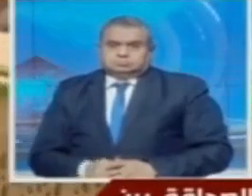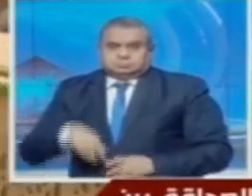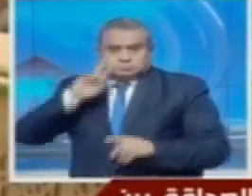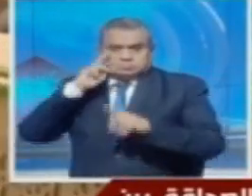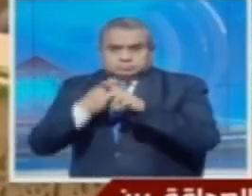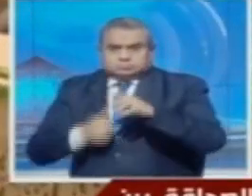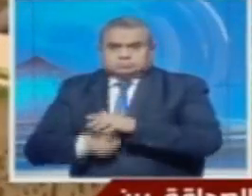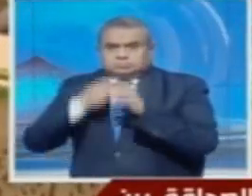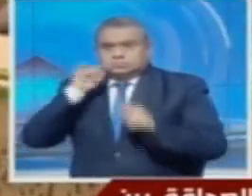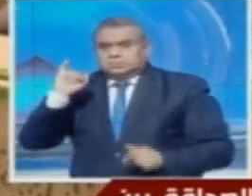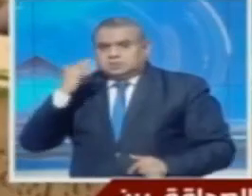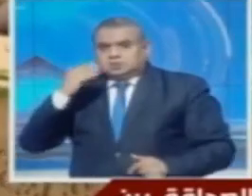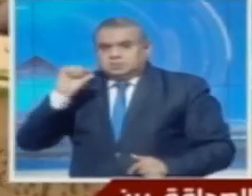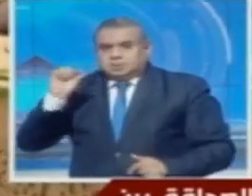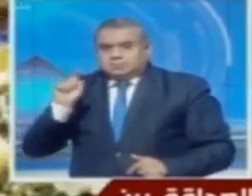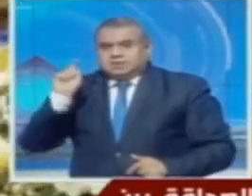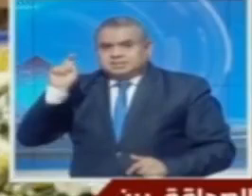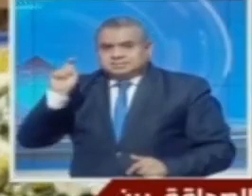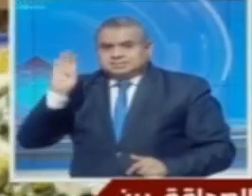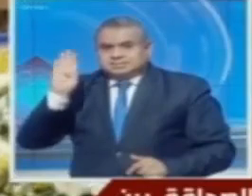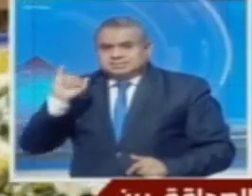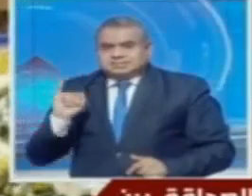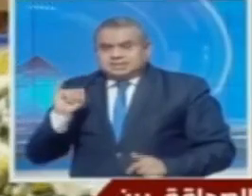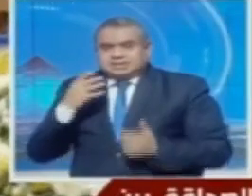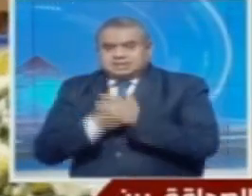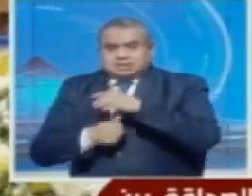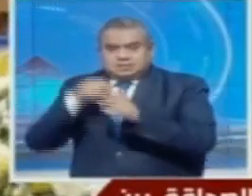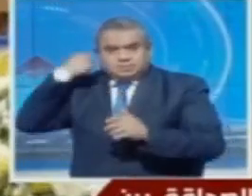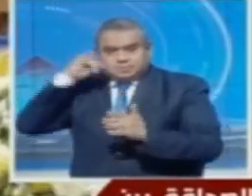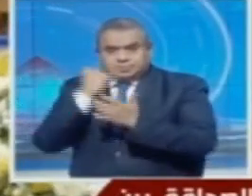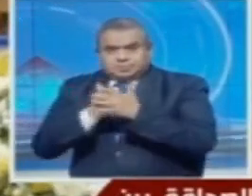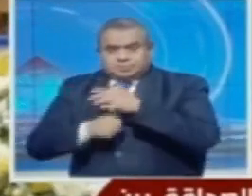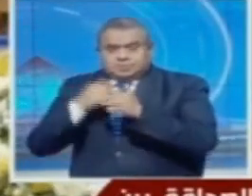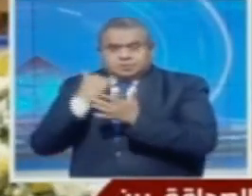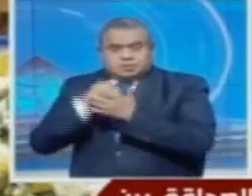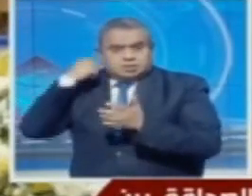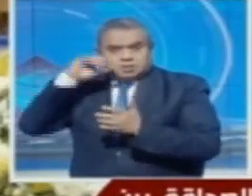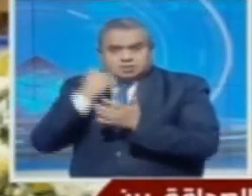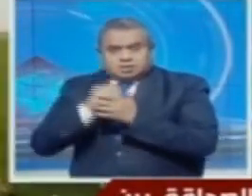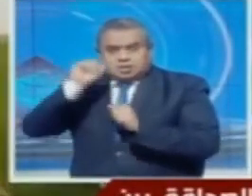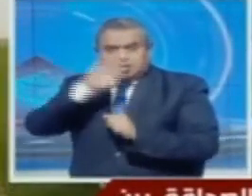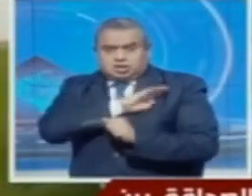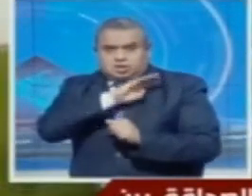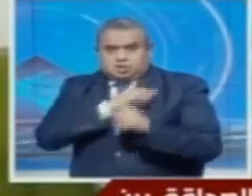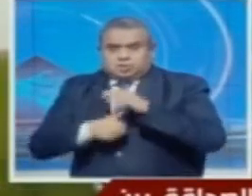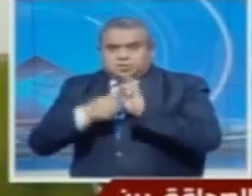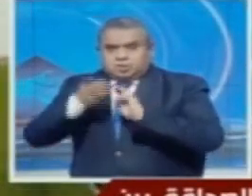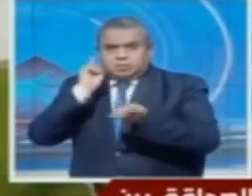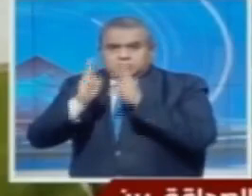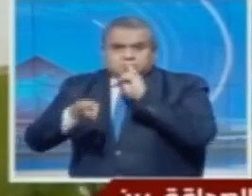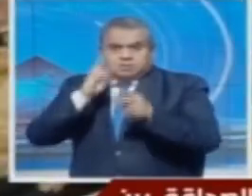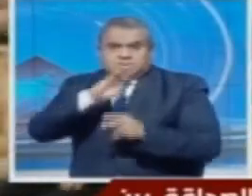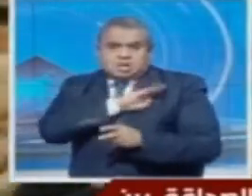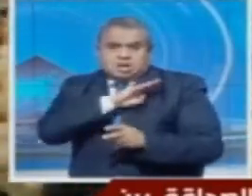شهد الفريق أول محمد زكي القائد العام للقوات المسلحة وزير الدفاع والإنتاج الحربي احتفال القوات